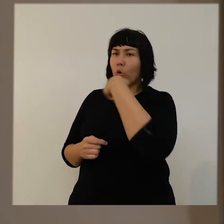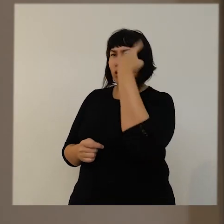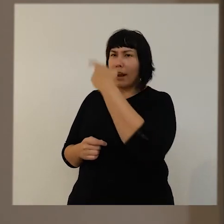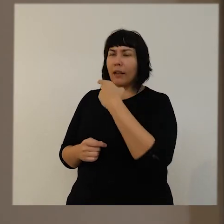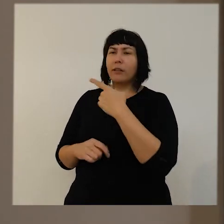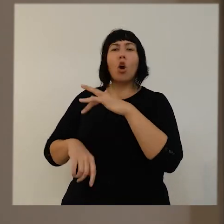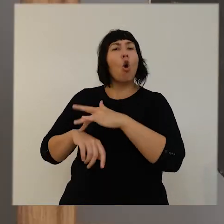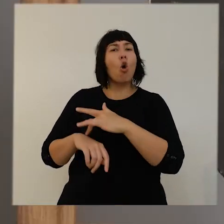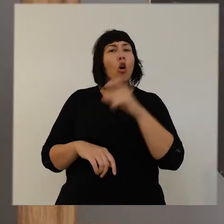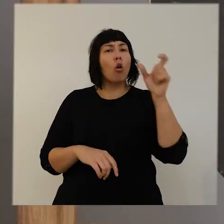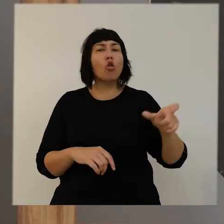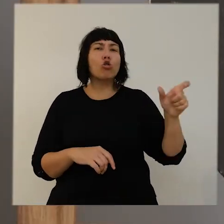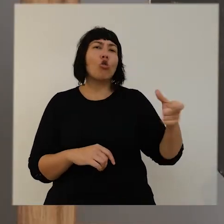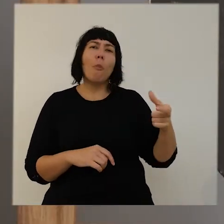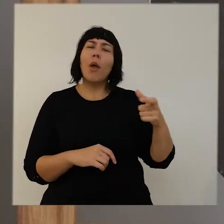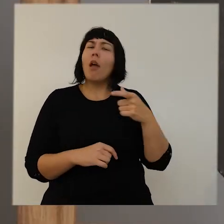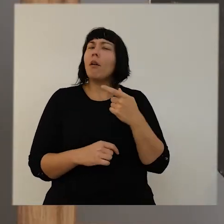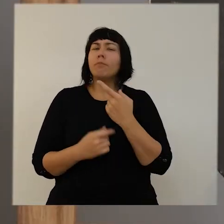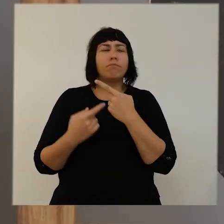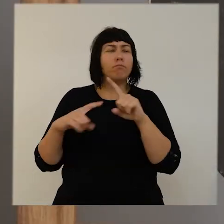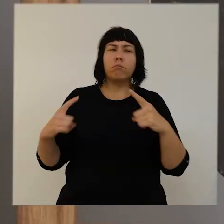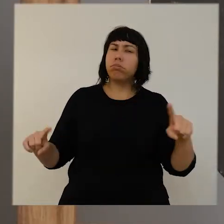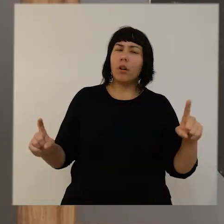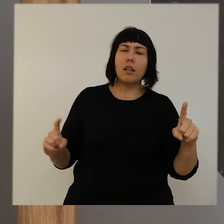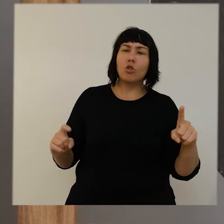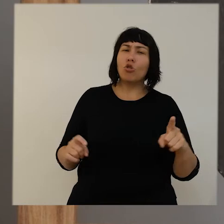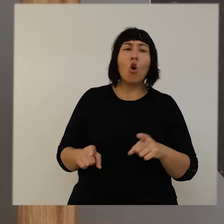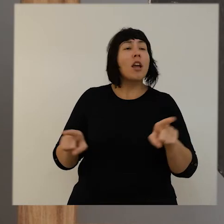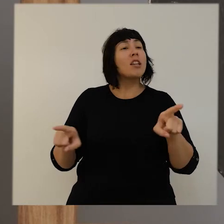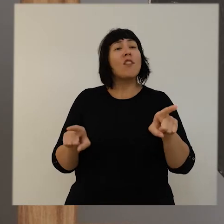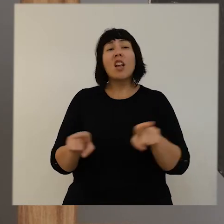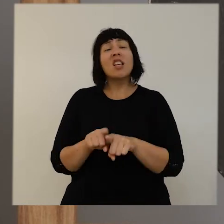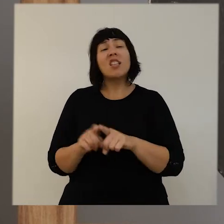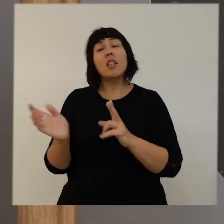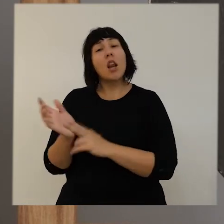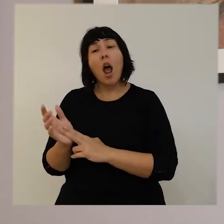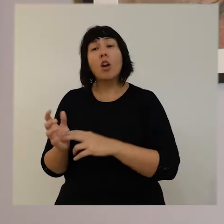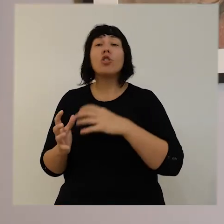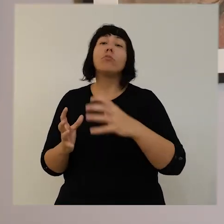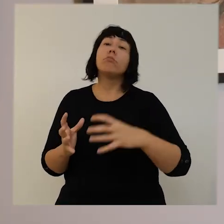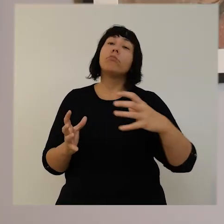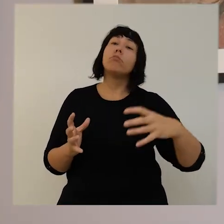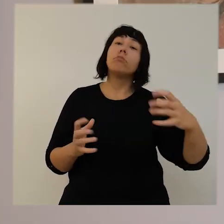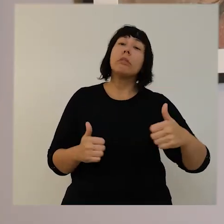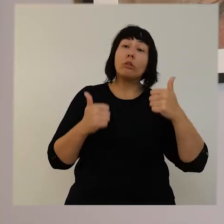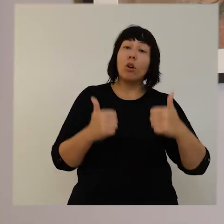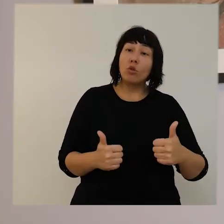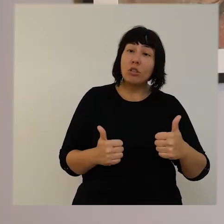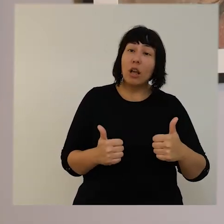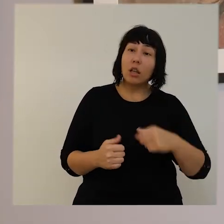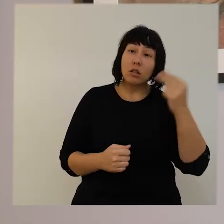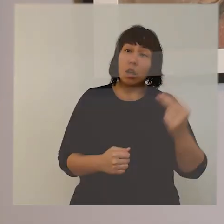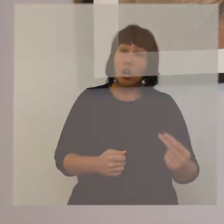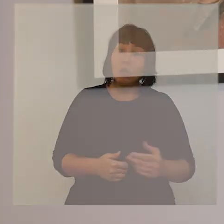već očitava specifičan likovni izraz i poetika koju će umetnik dosledno i istrajno negovati sve do današnjih dana.